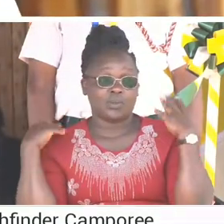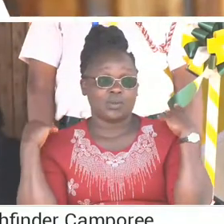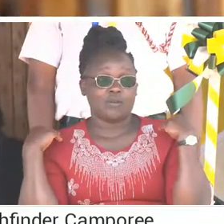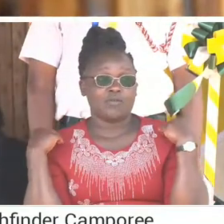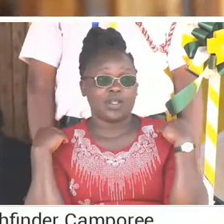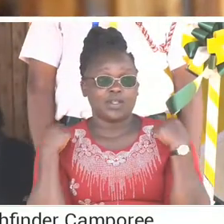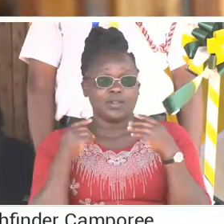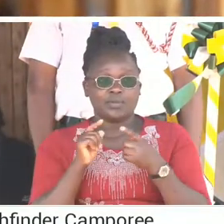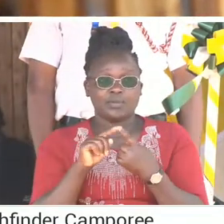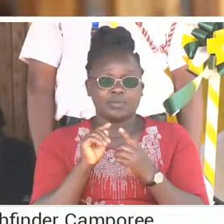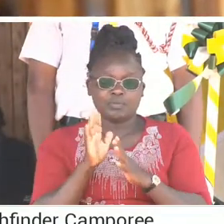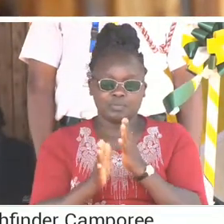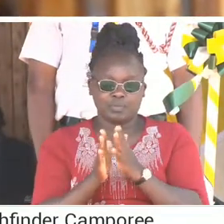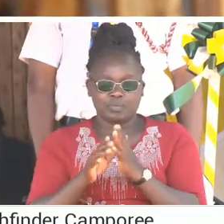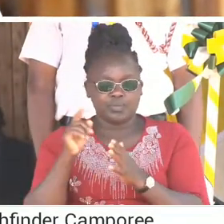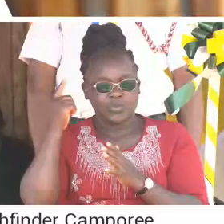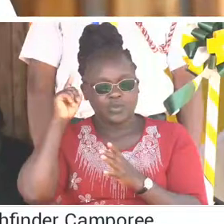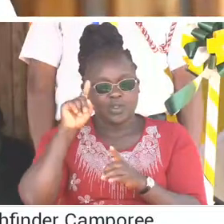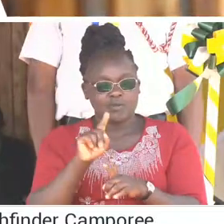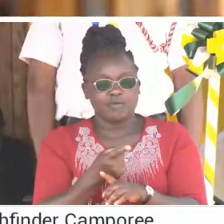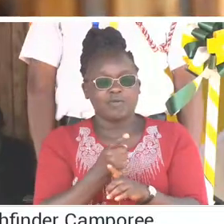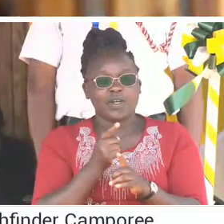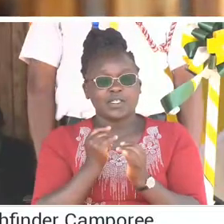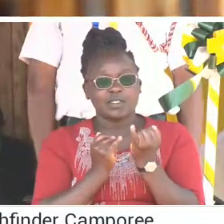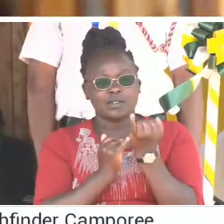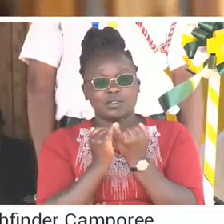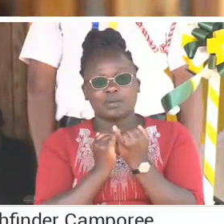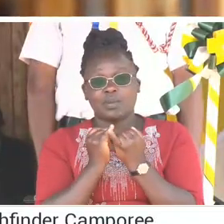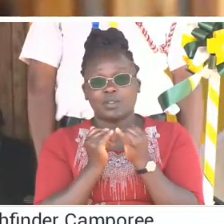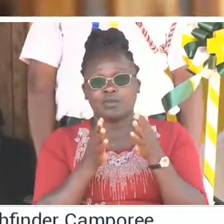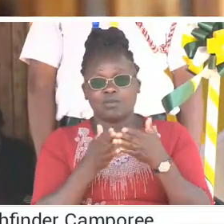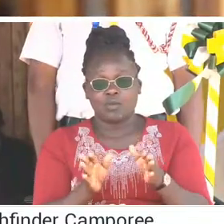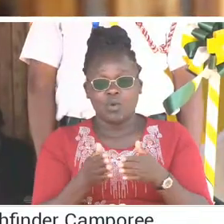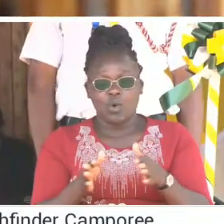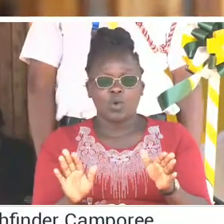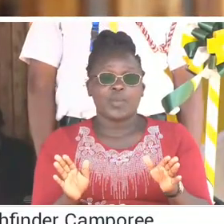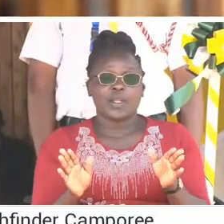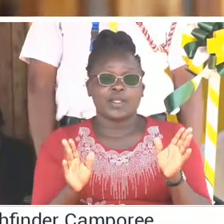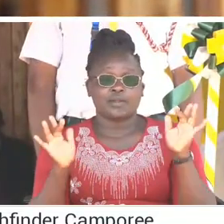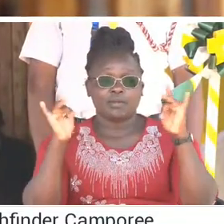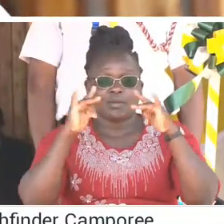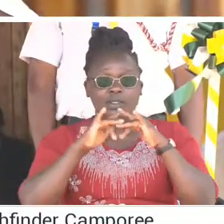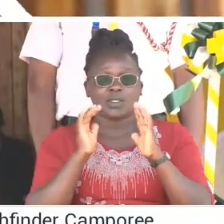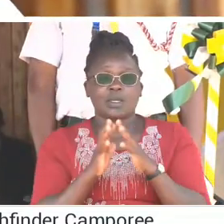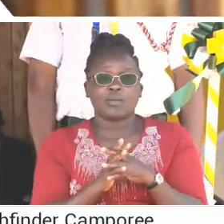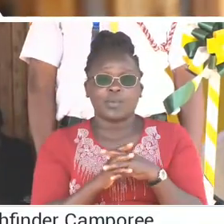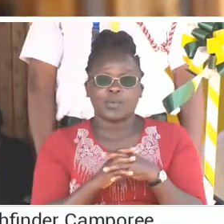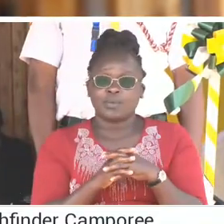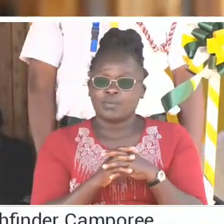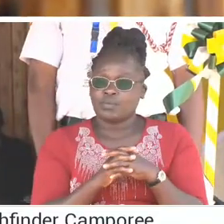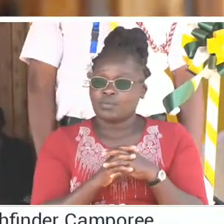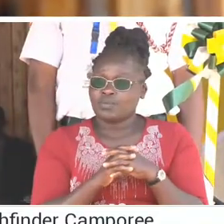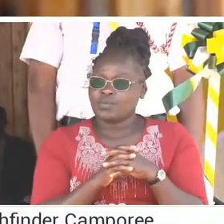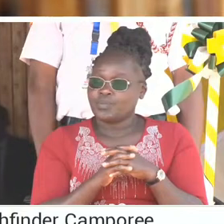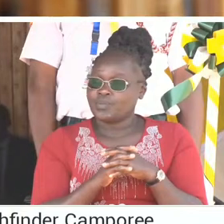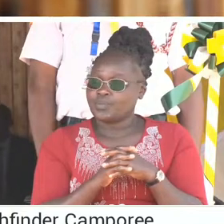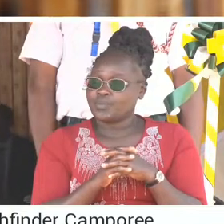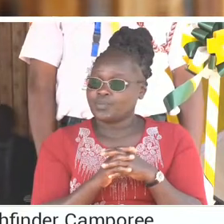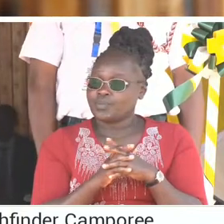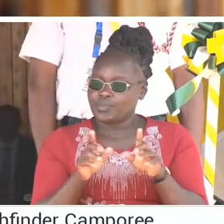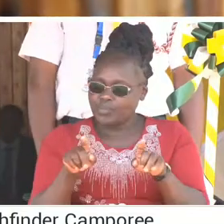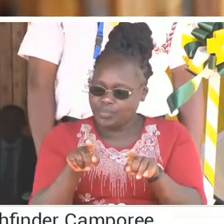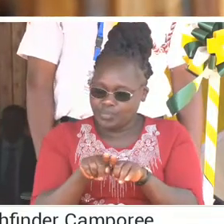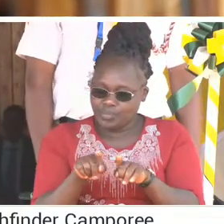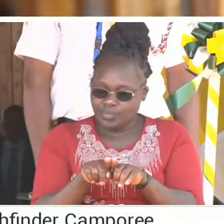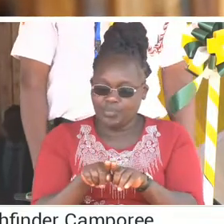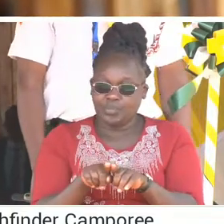kujitayarisha kwa sabato ya kwanza ya kufungua Camporee hiyo kirasmi. Vile vile, siku kabla ya